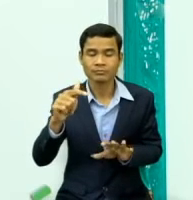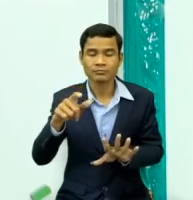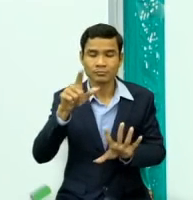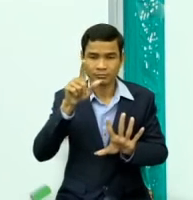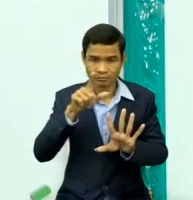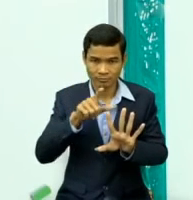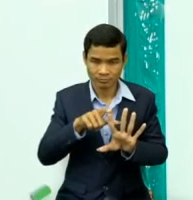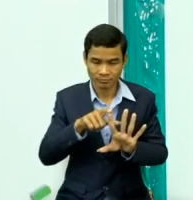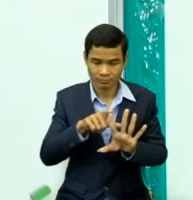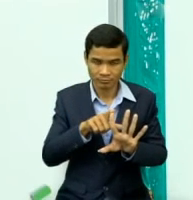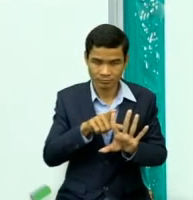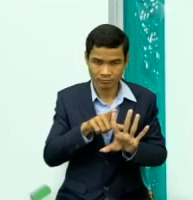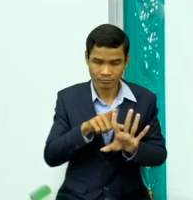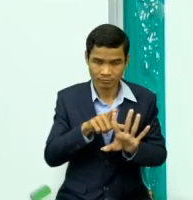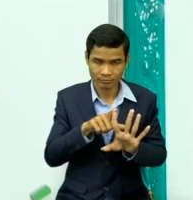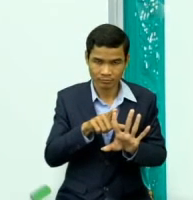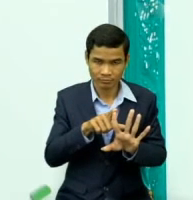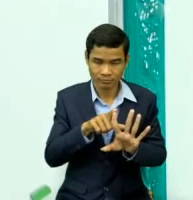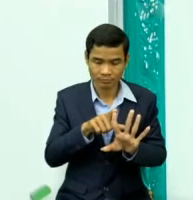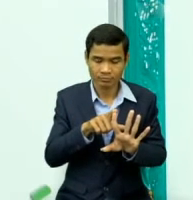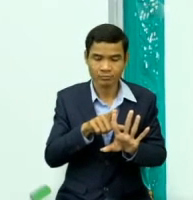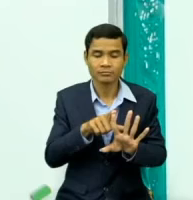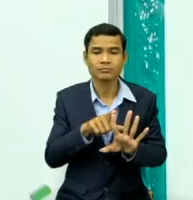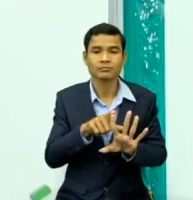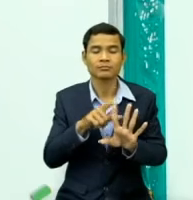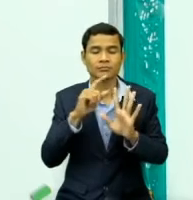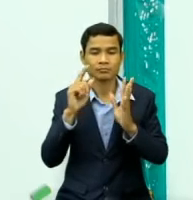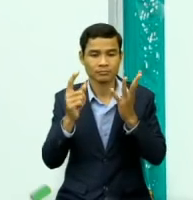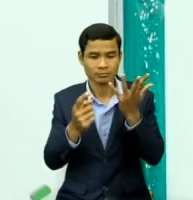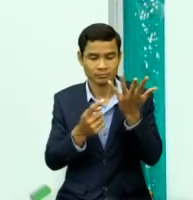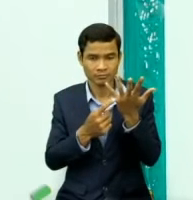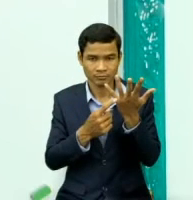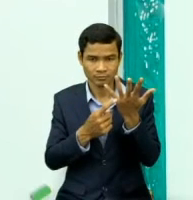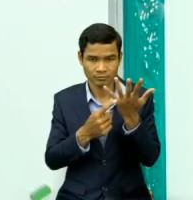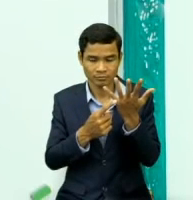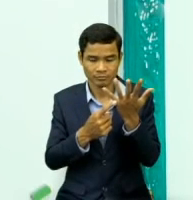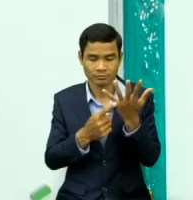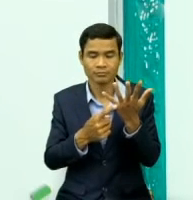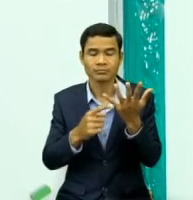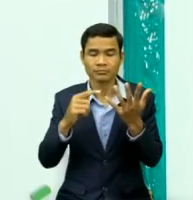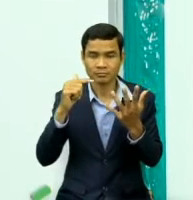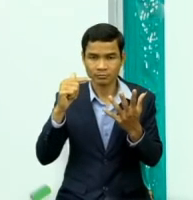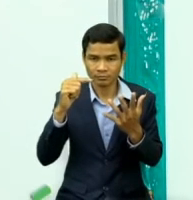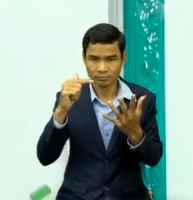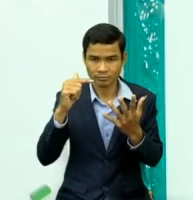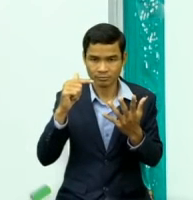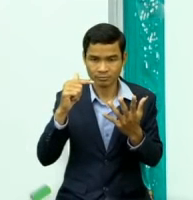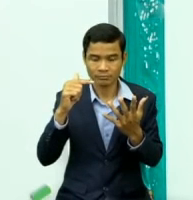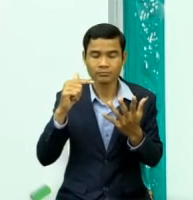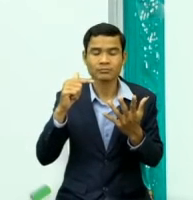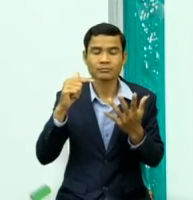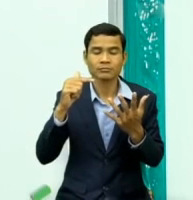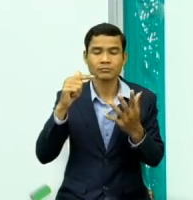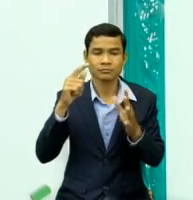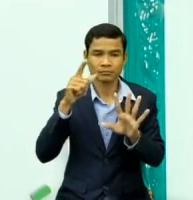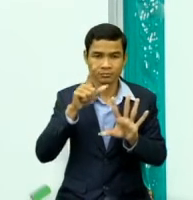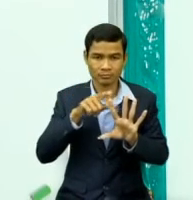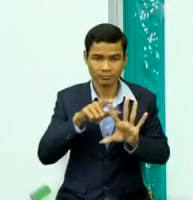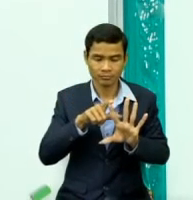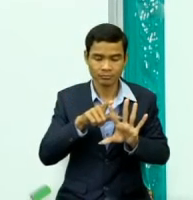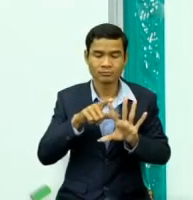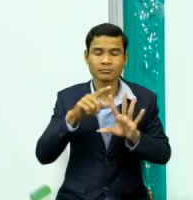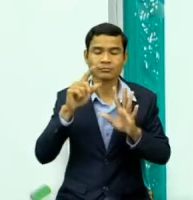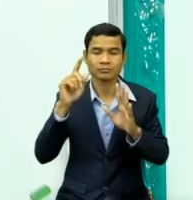ngớ chà sầm lạp pí sạ ái ngớ sầm lạp